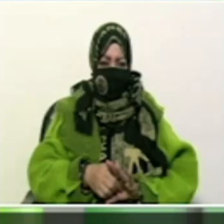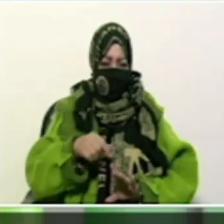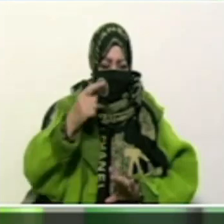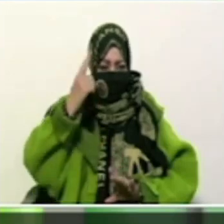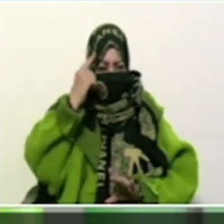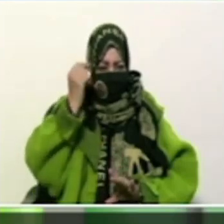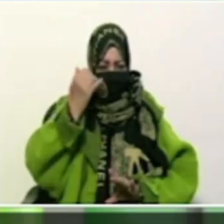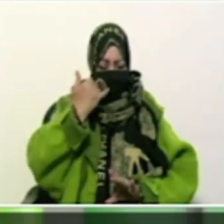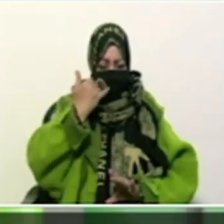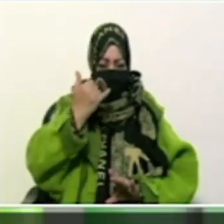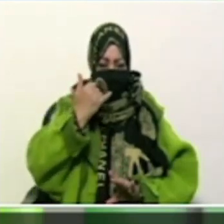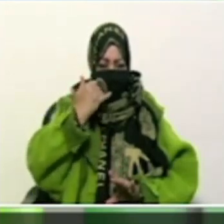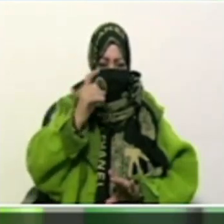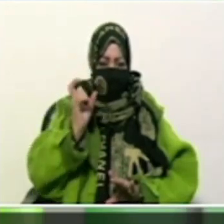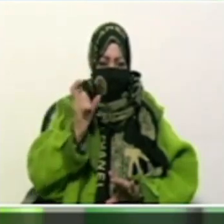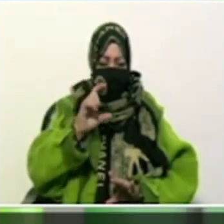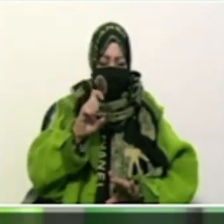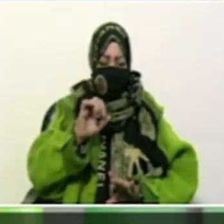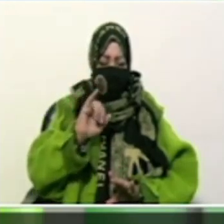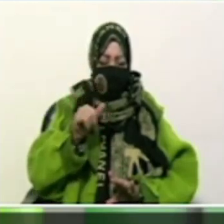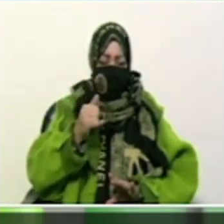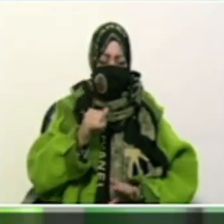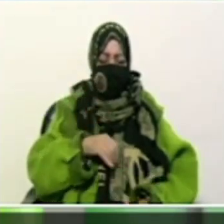أختي ندى لو تسمعين من الهاتف،